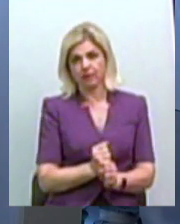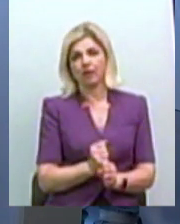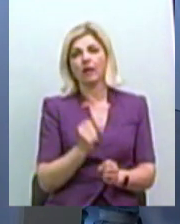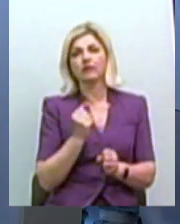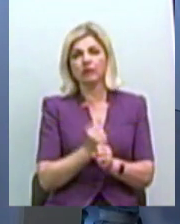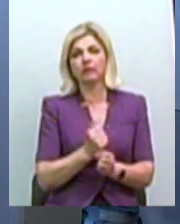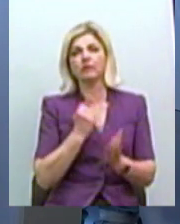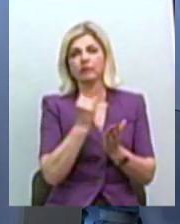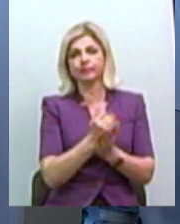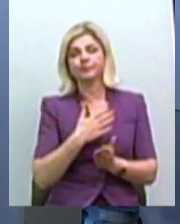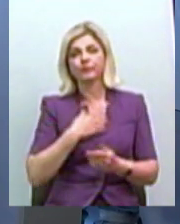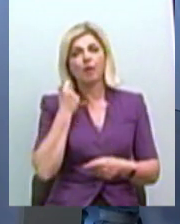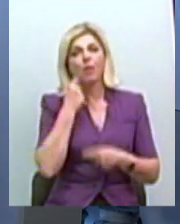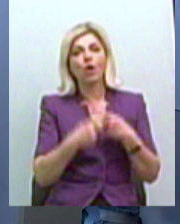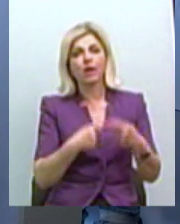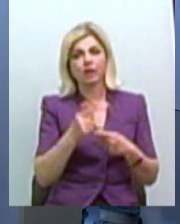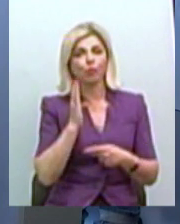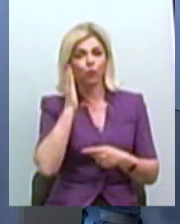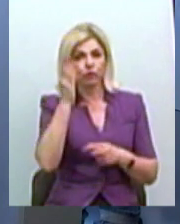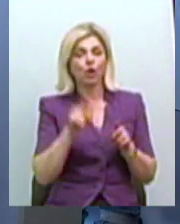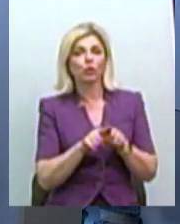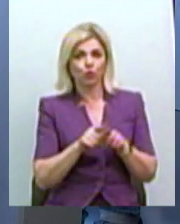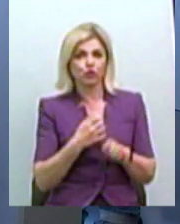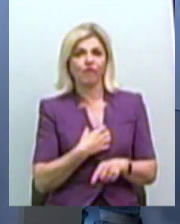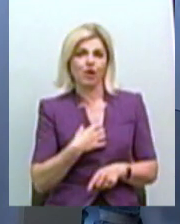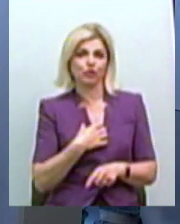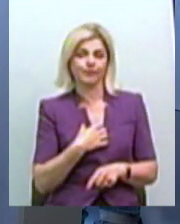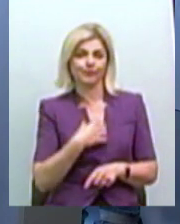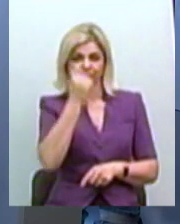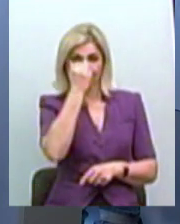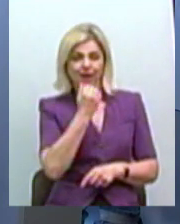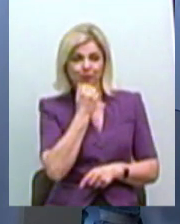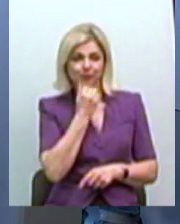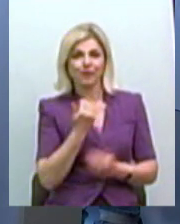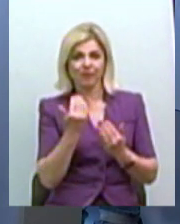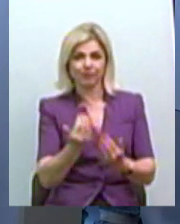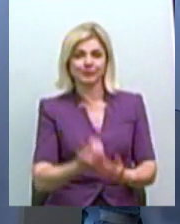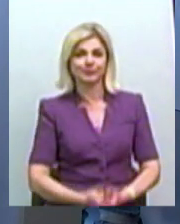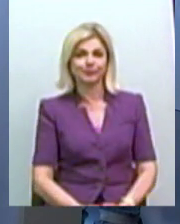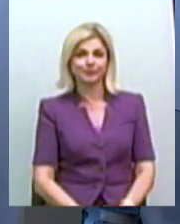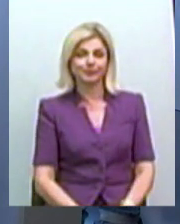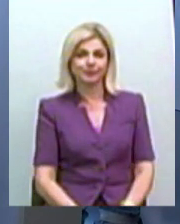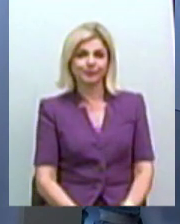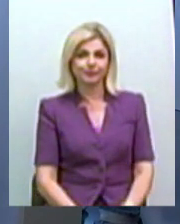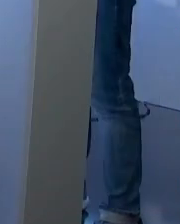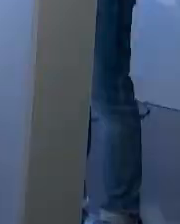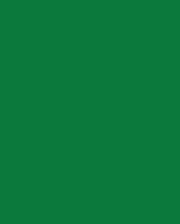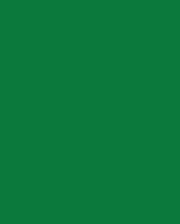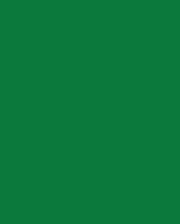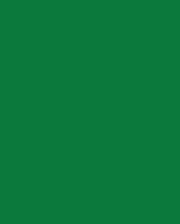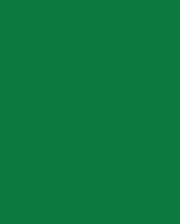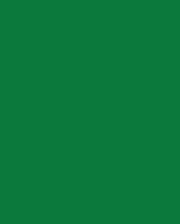ради наших поколінь і будущих. Це теж вже дуже важливо. Дякую. Дякую за співбесіду. Дякую усім, хто був з нами. Побачимось.